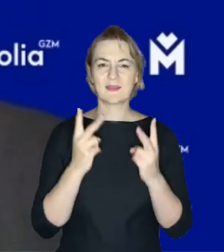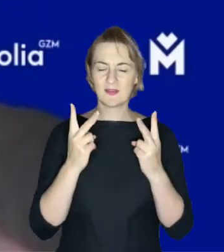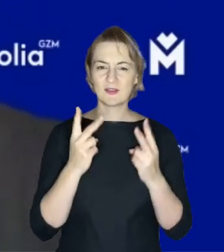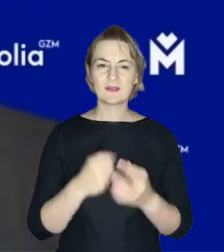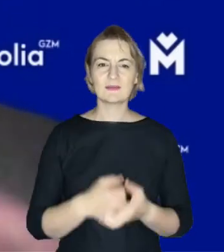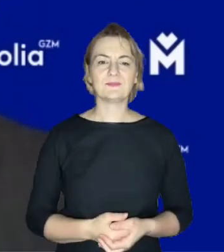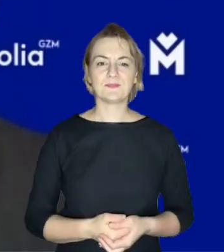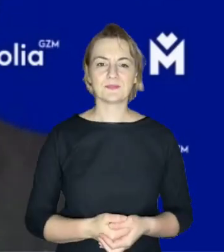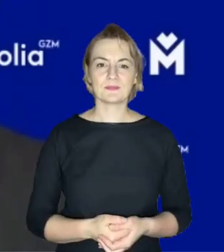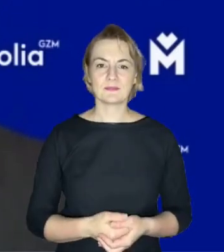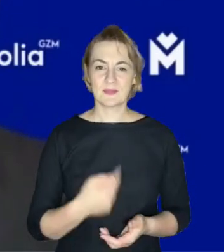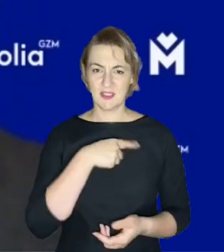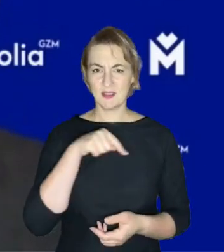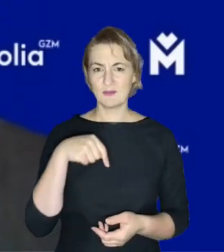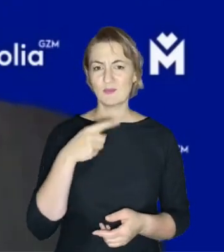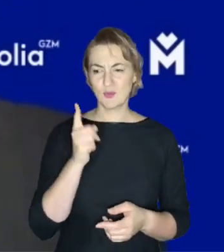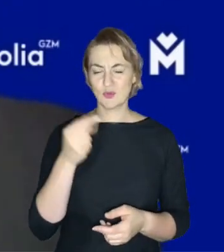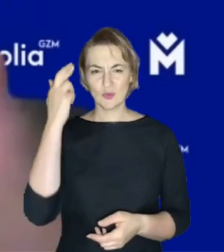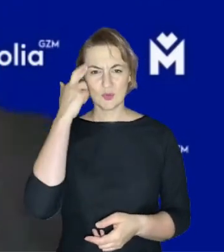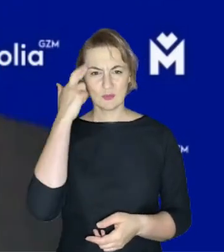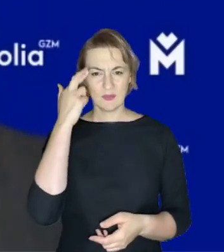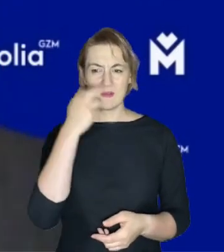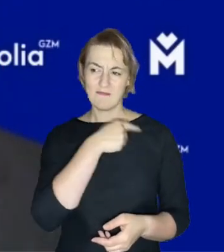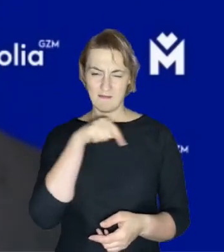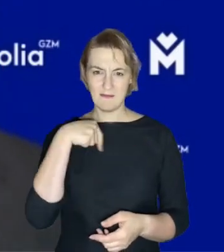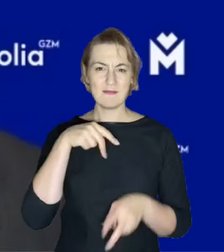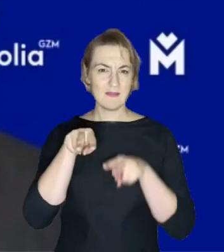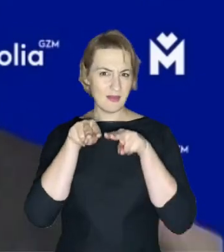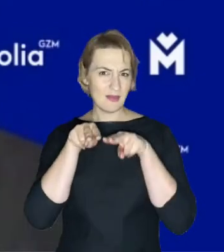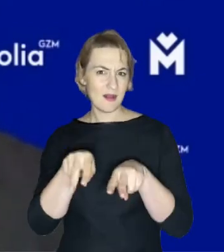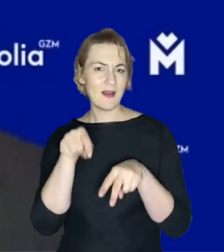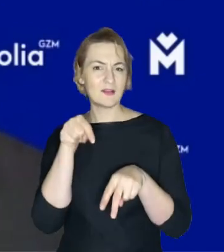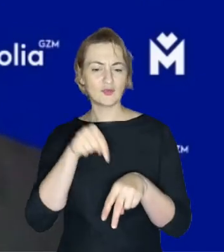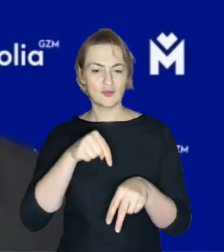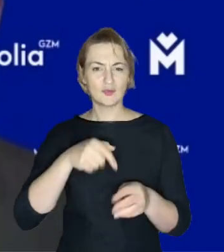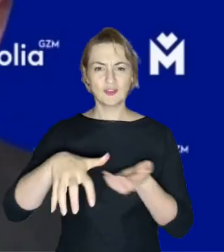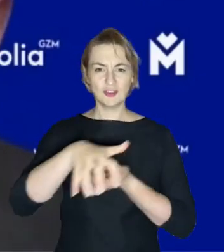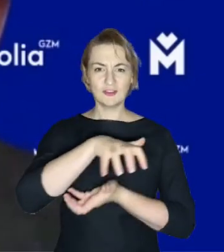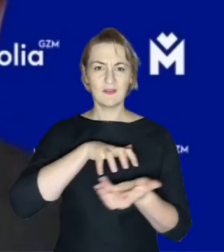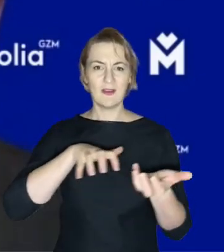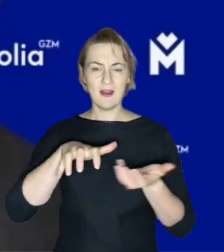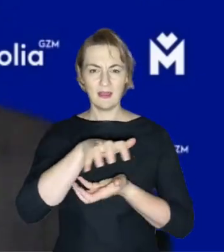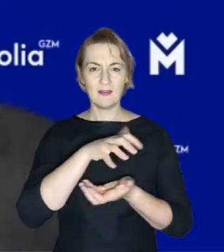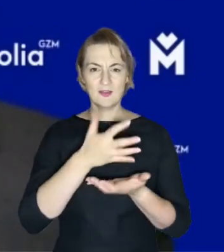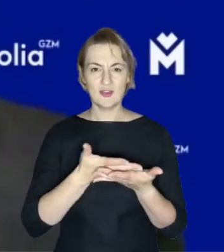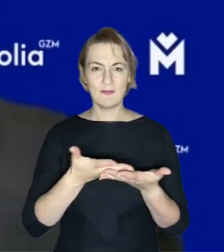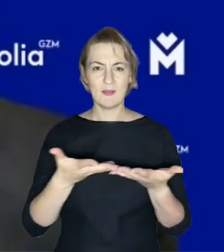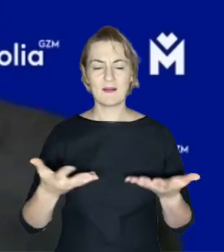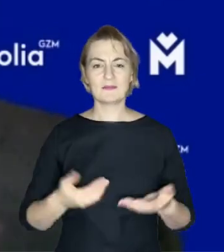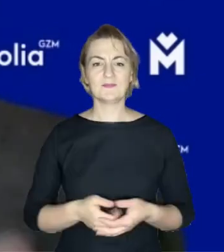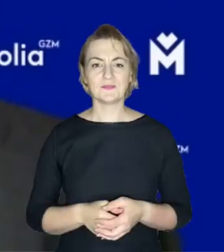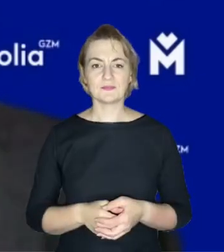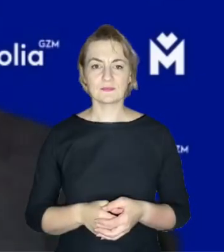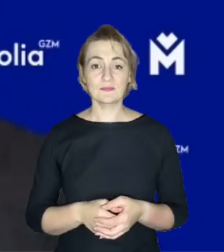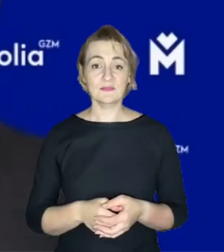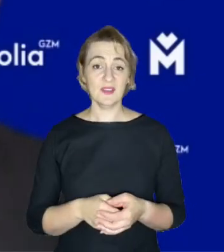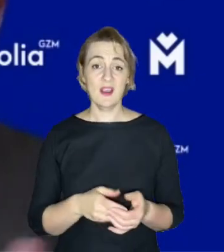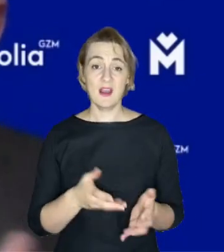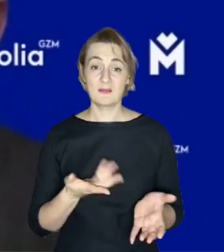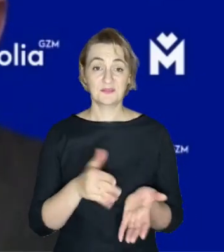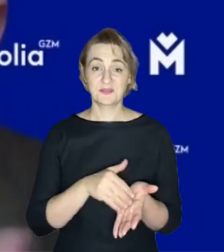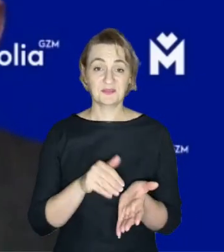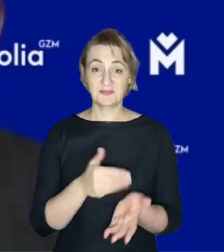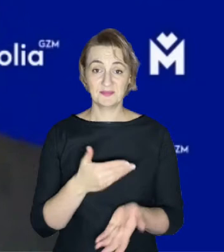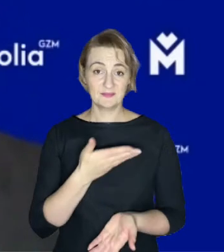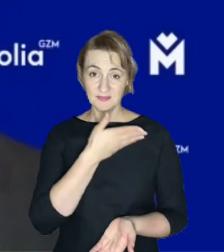musimy poczuć się częścią biosfery. Wtedy będzie nam łatwo naprawić, ale jeżeli tego poczucia w sobie